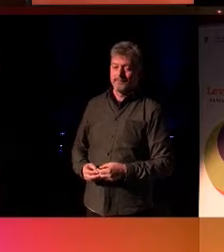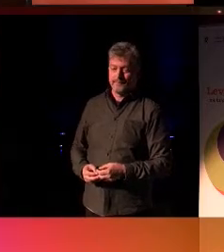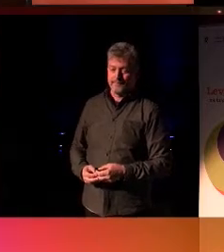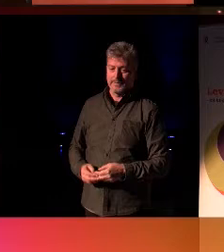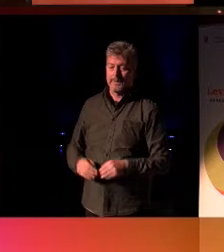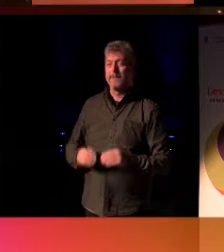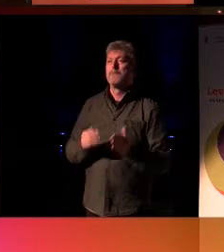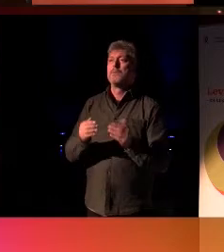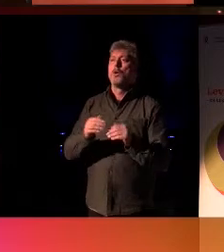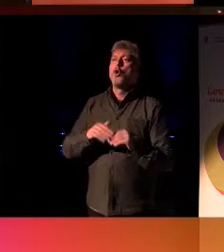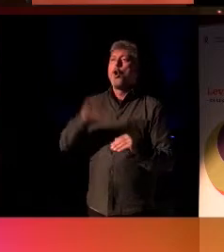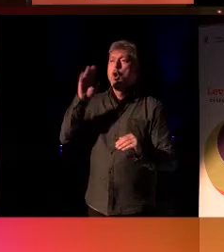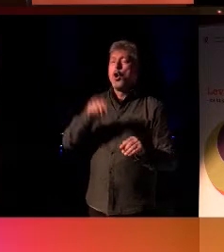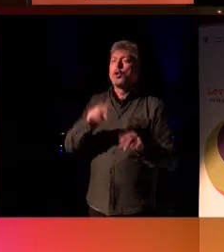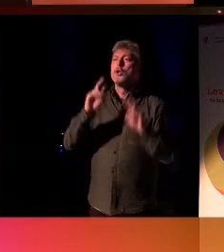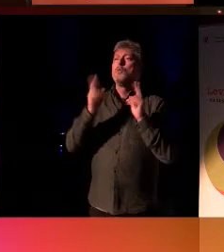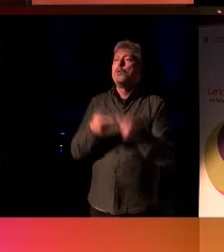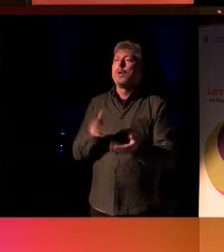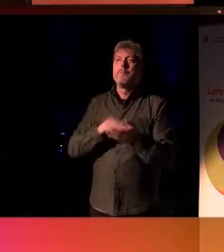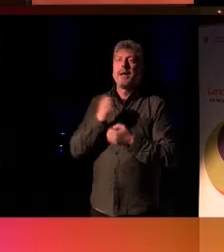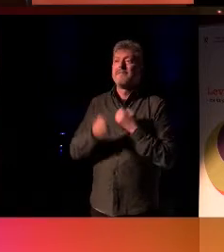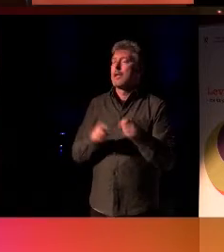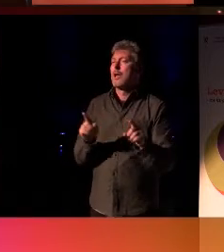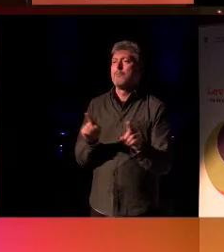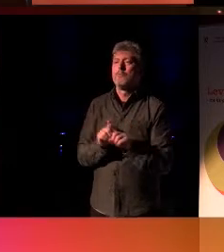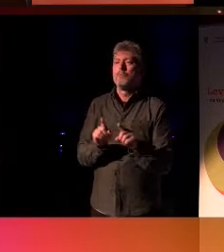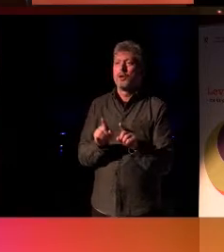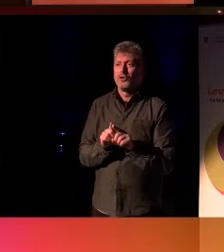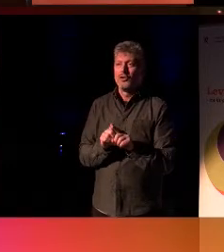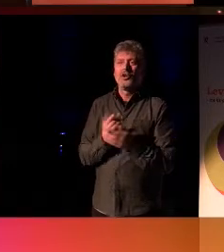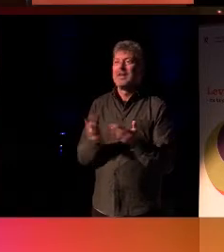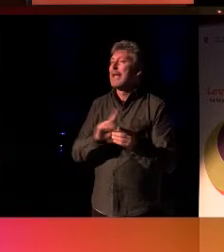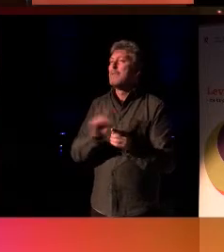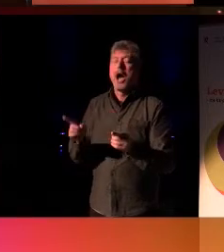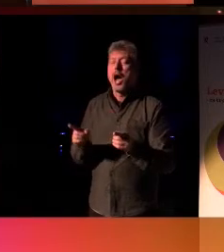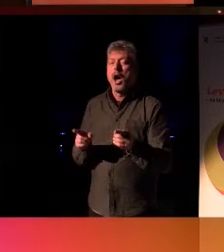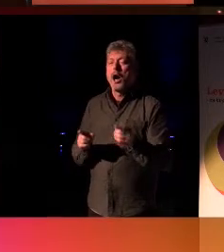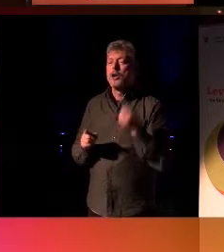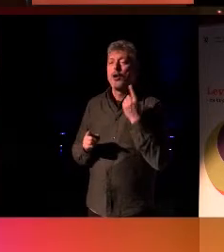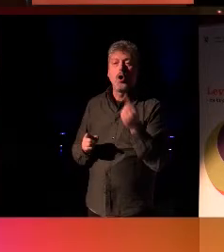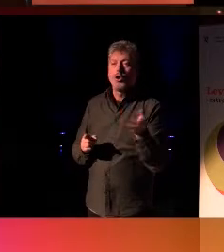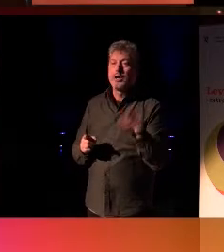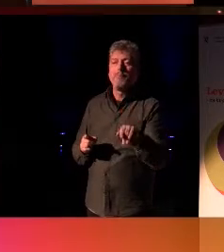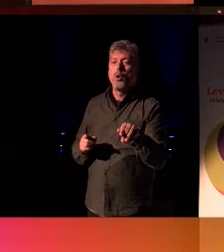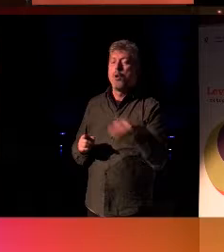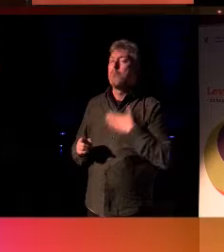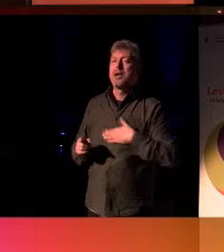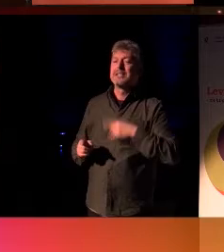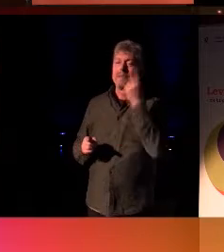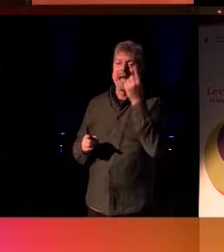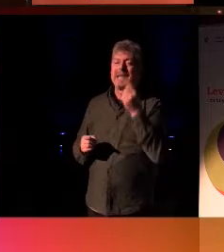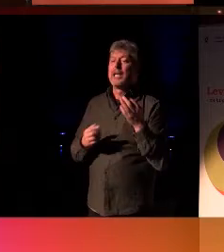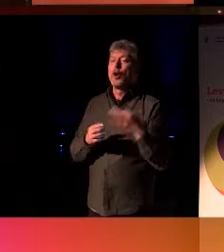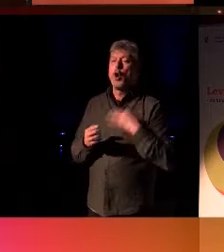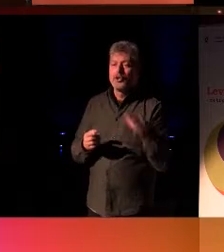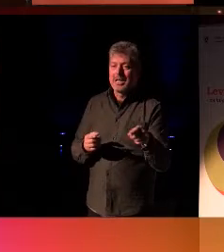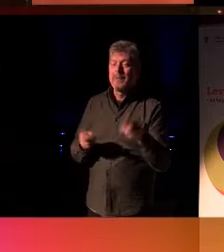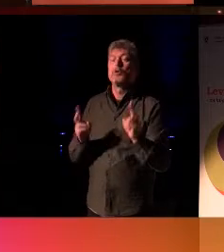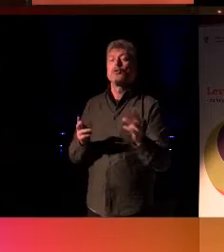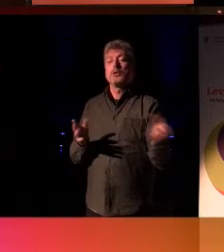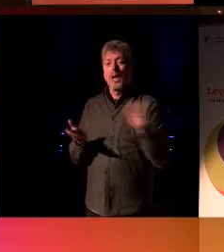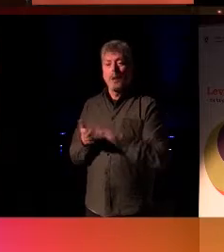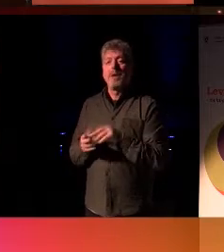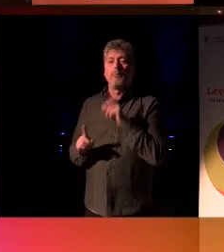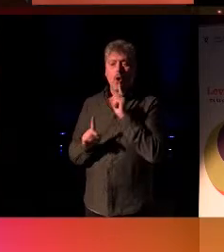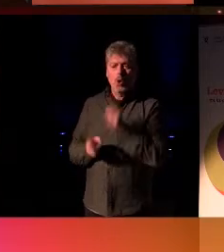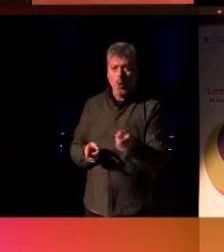Økt brukermedvirkning betyr ikke bare å hente inn pasientens mening og ønsker, men også å ta med pasienten på